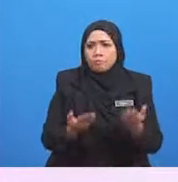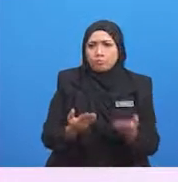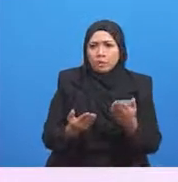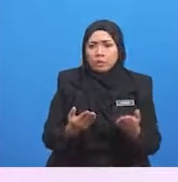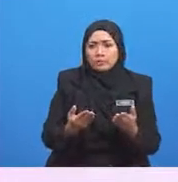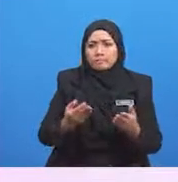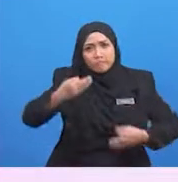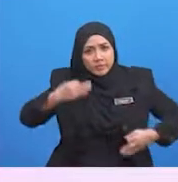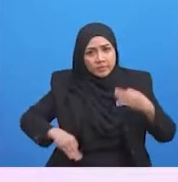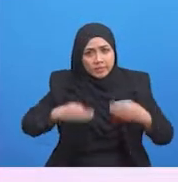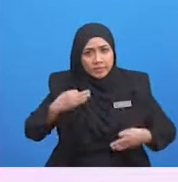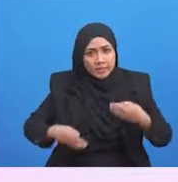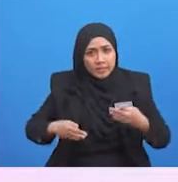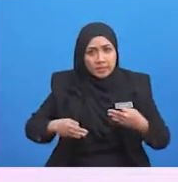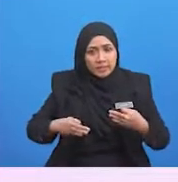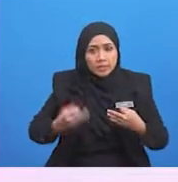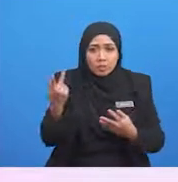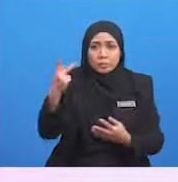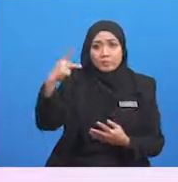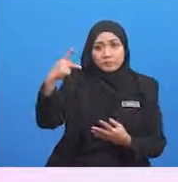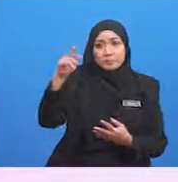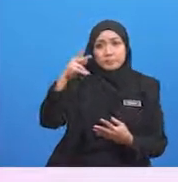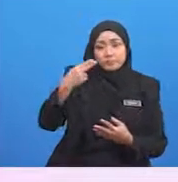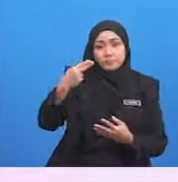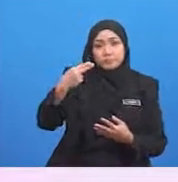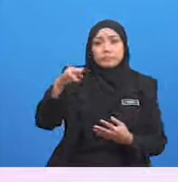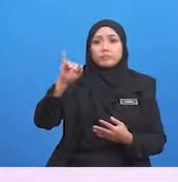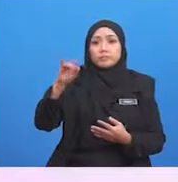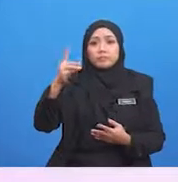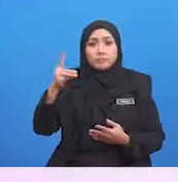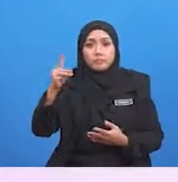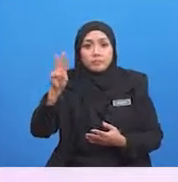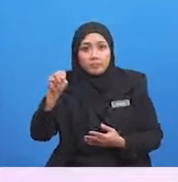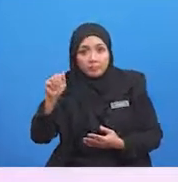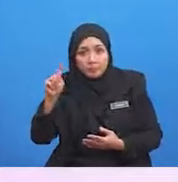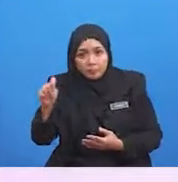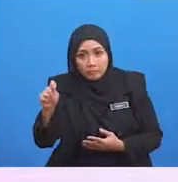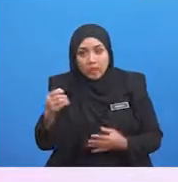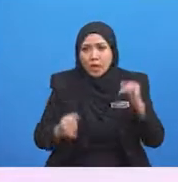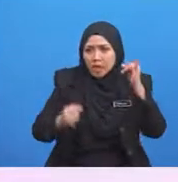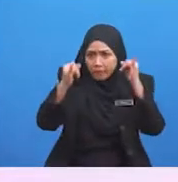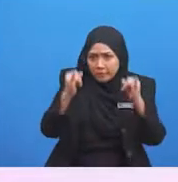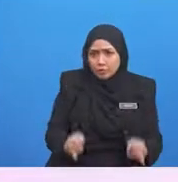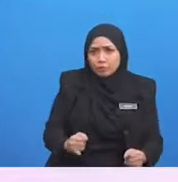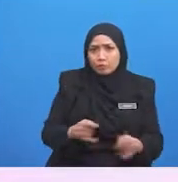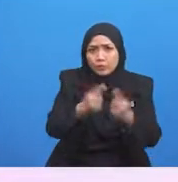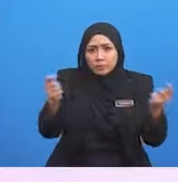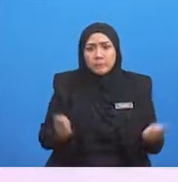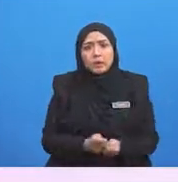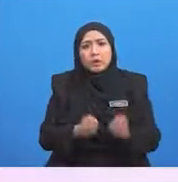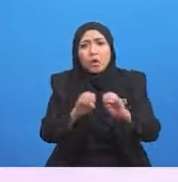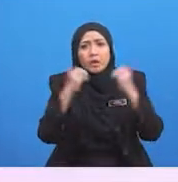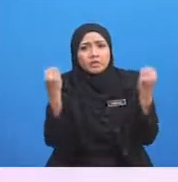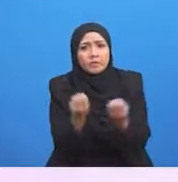fizikal ataupun mungkin juga perkhidmatan atau individu, tempat, organisasi atau idea